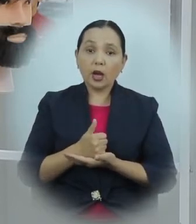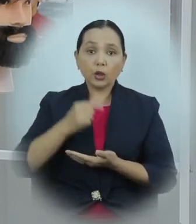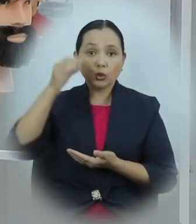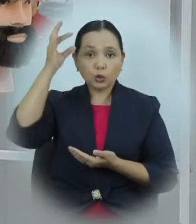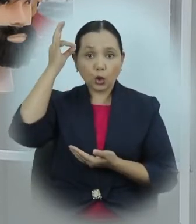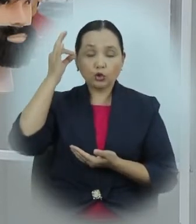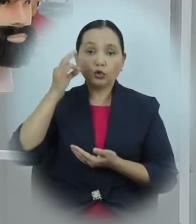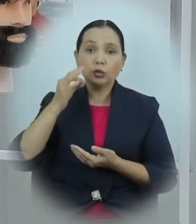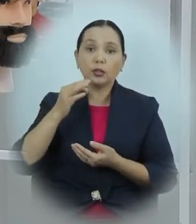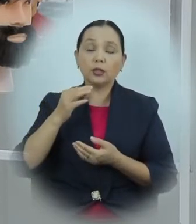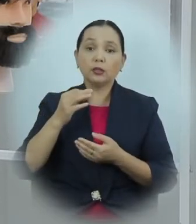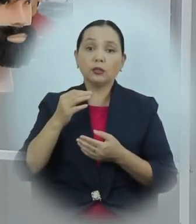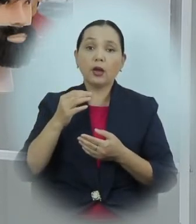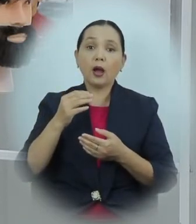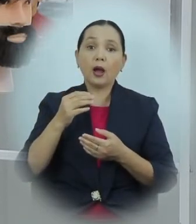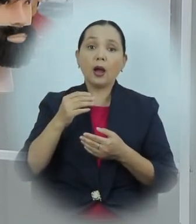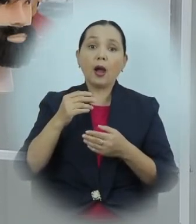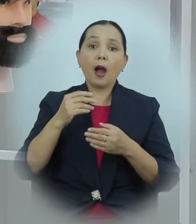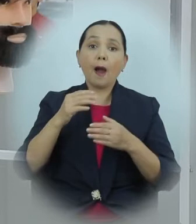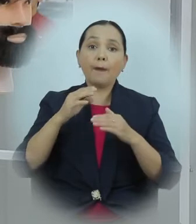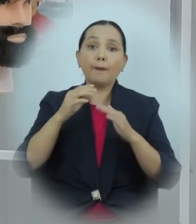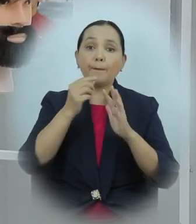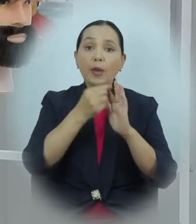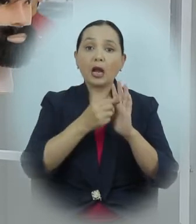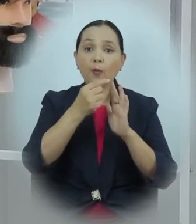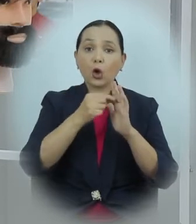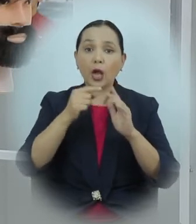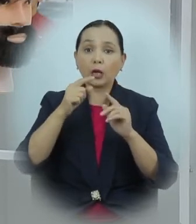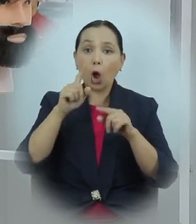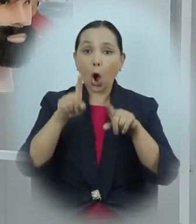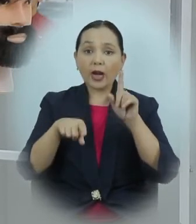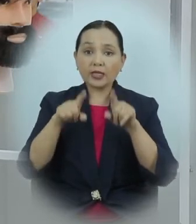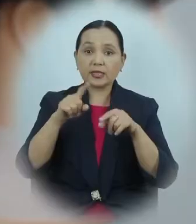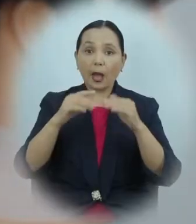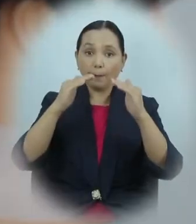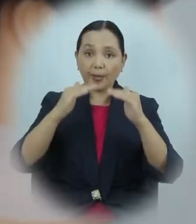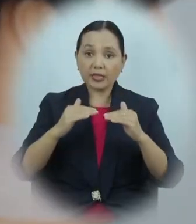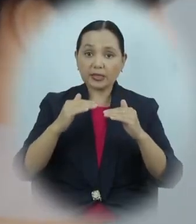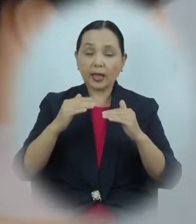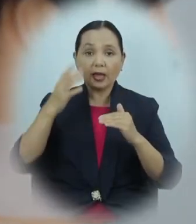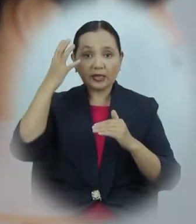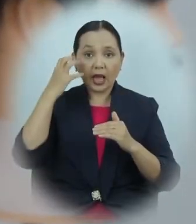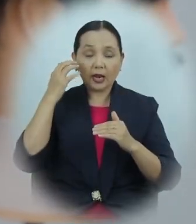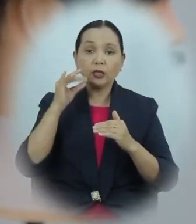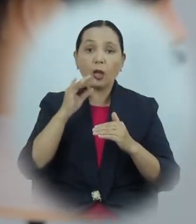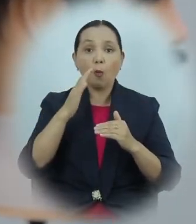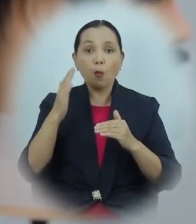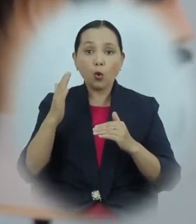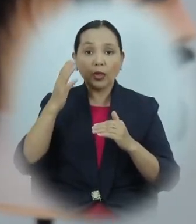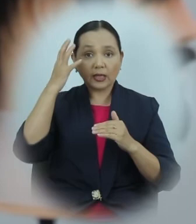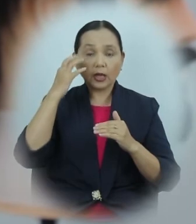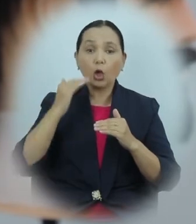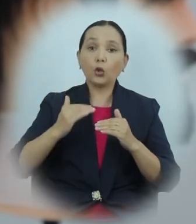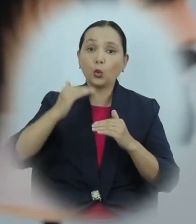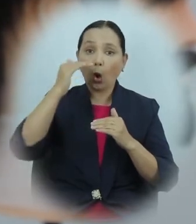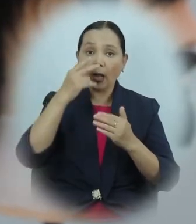sochchi tutqichlardan, ya'ni barmoqlar orasidan tutqichdan ushlash uchun asosan pastga qarab taralish va bo'yinga taralish.